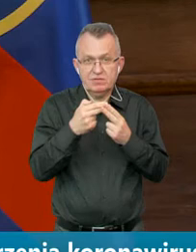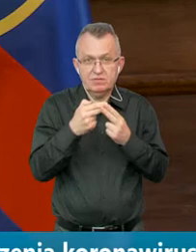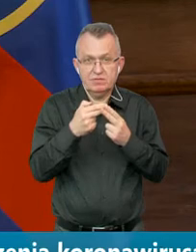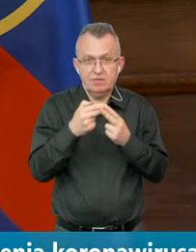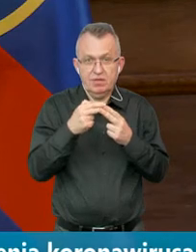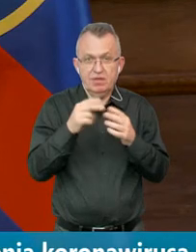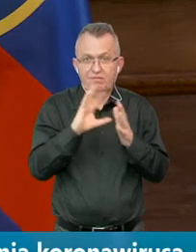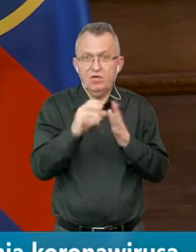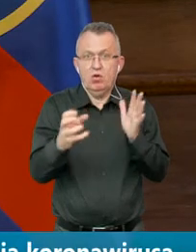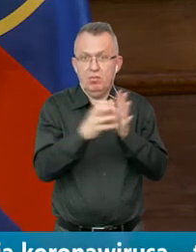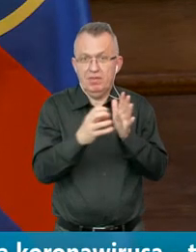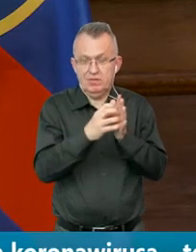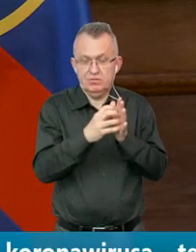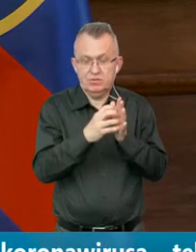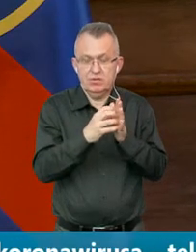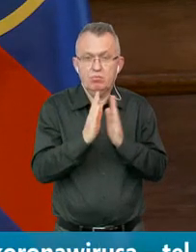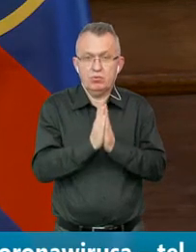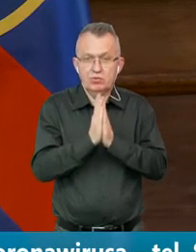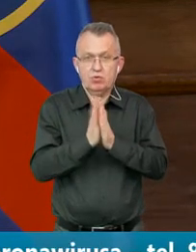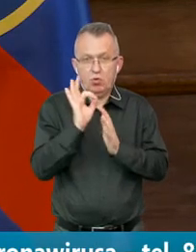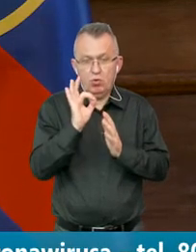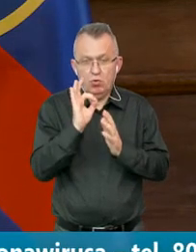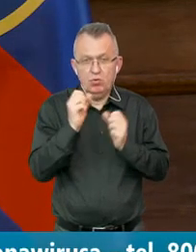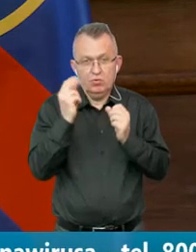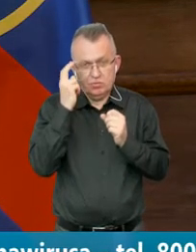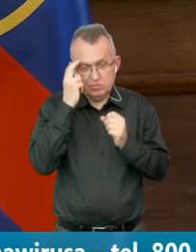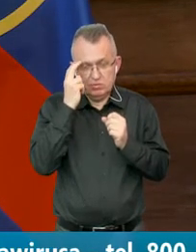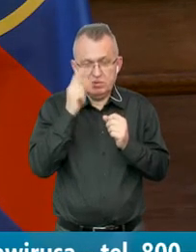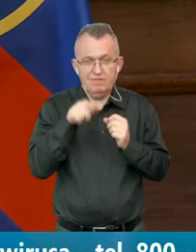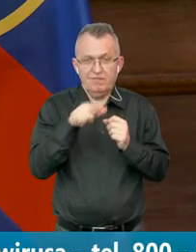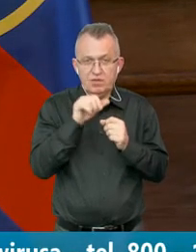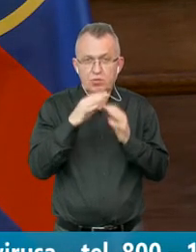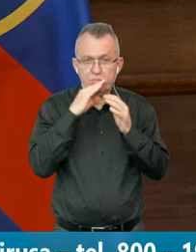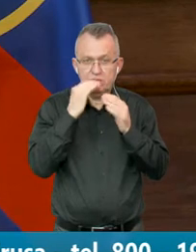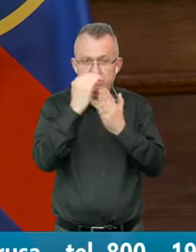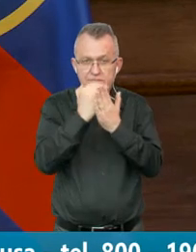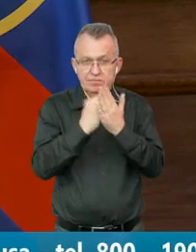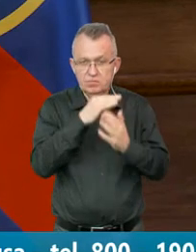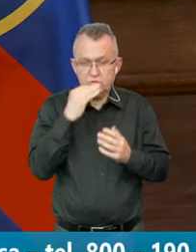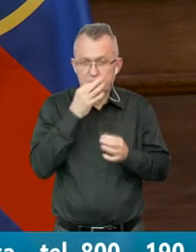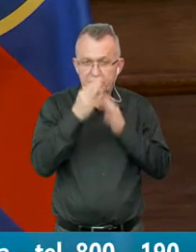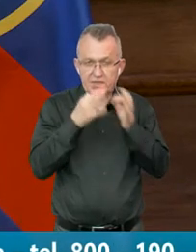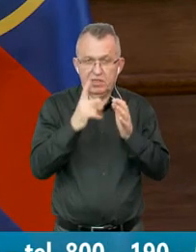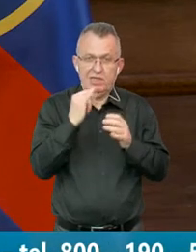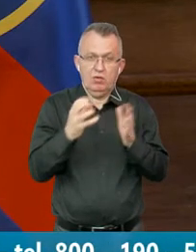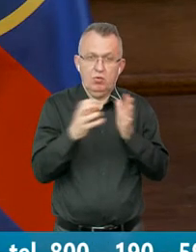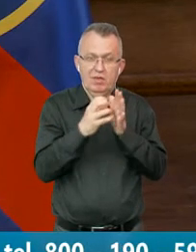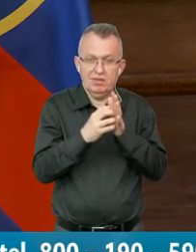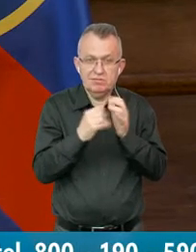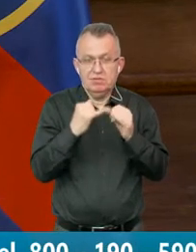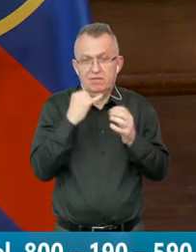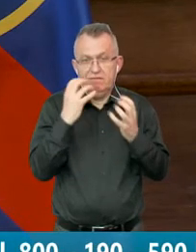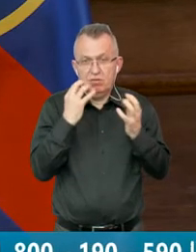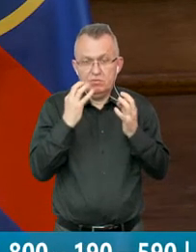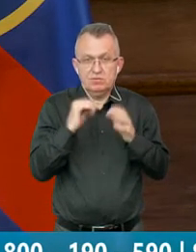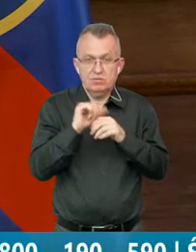w komentarzach. Proszę też o pewną wyrozumiałość przy tej skali pytań, komentarzy i wiadomości. Czasem